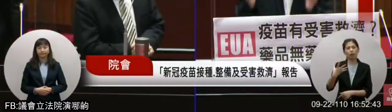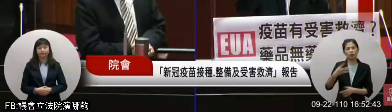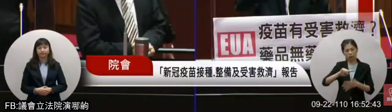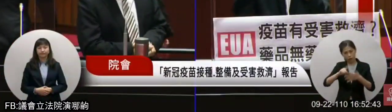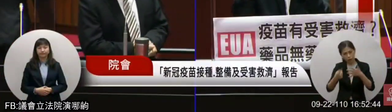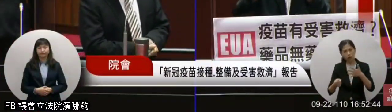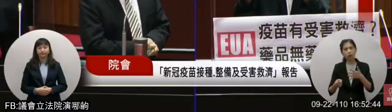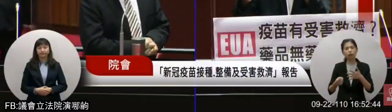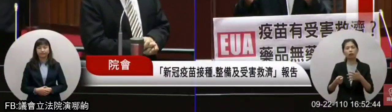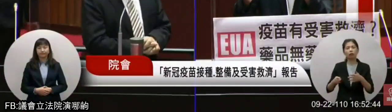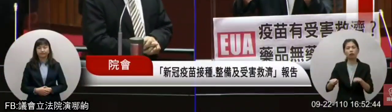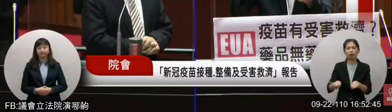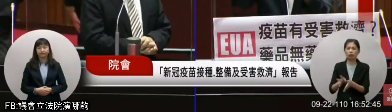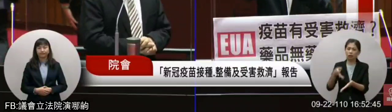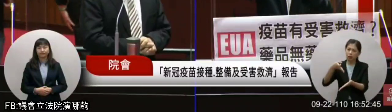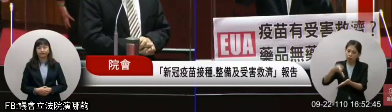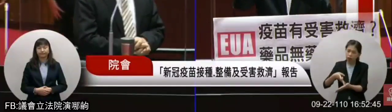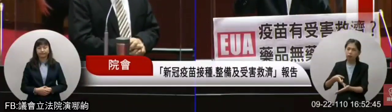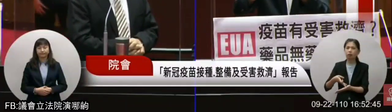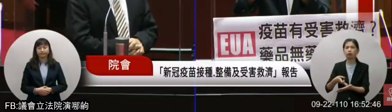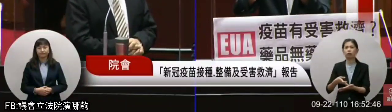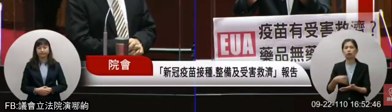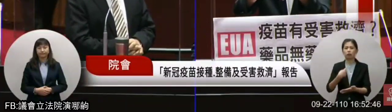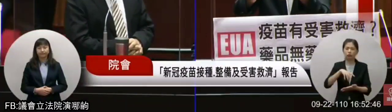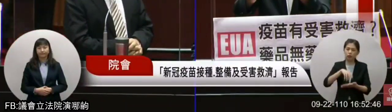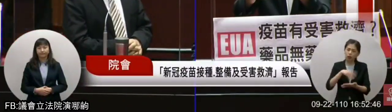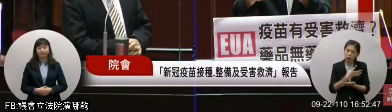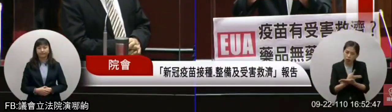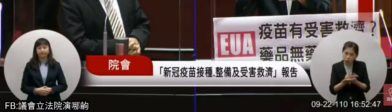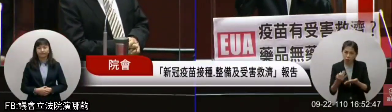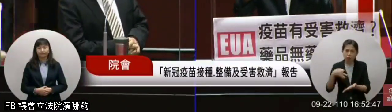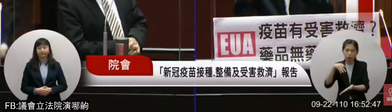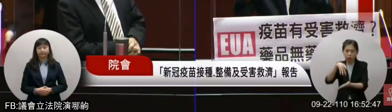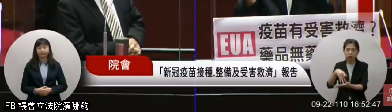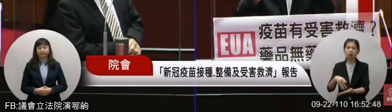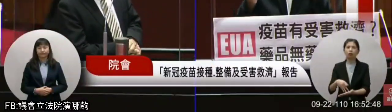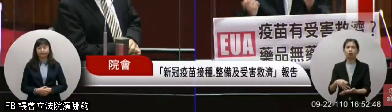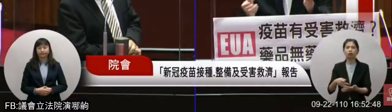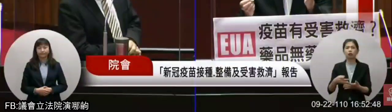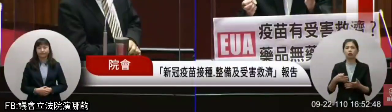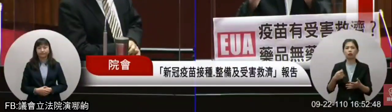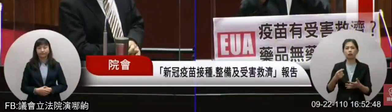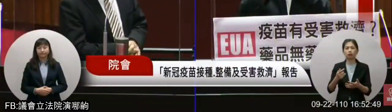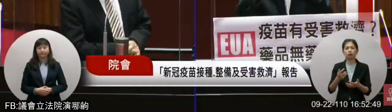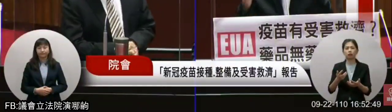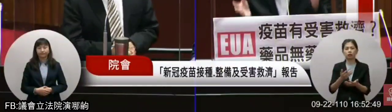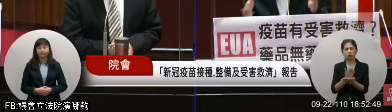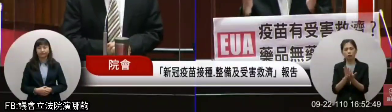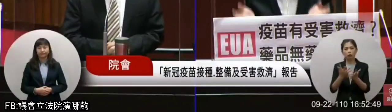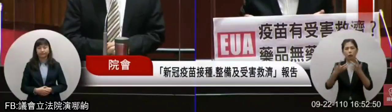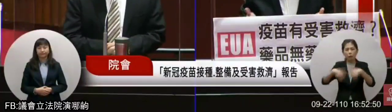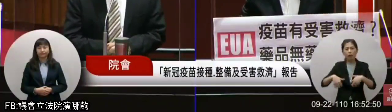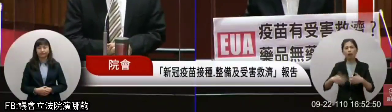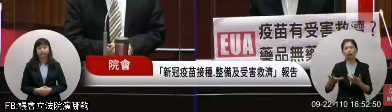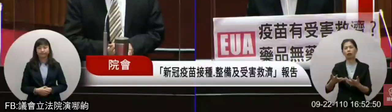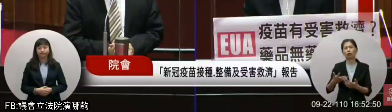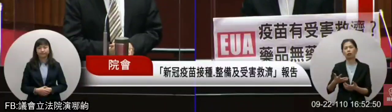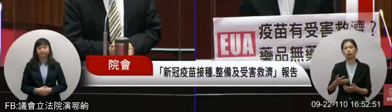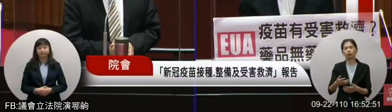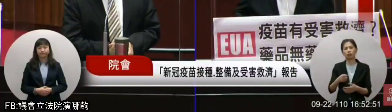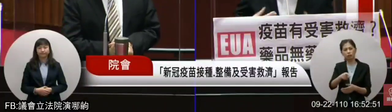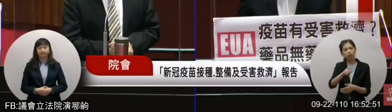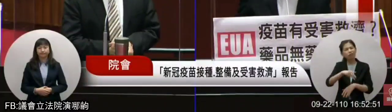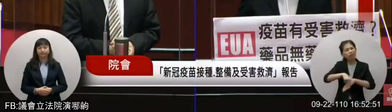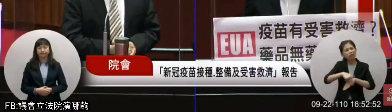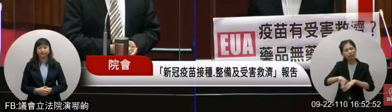要么你用身份证字号有没有啊？到大概资格的，嘿，分先后次序把那个流量拉开或怎么样，我不知道，